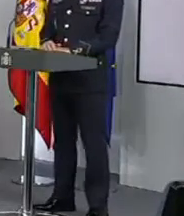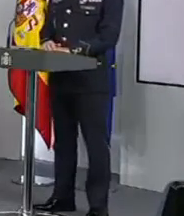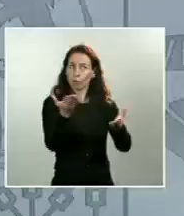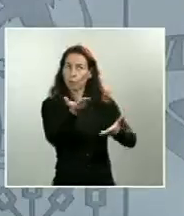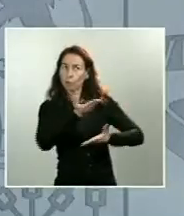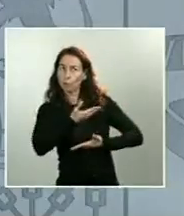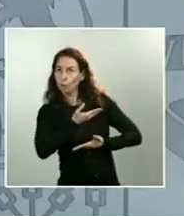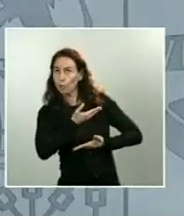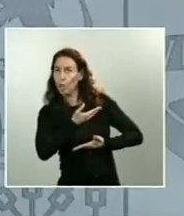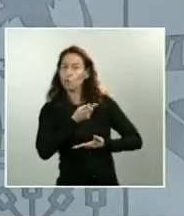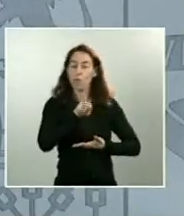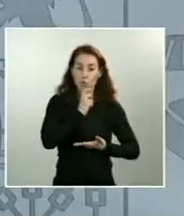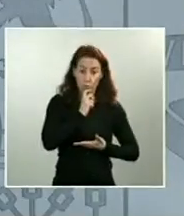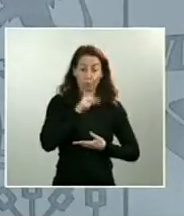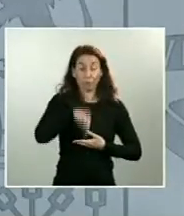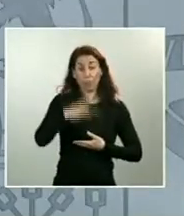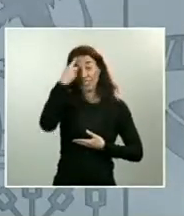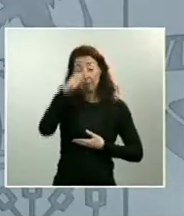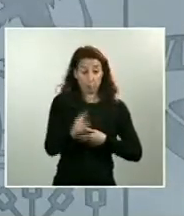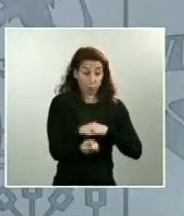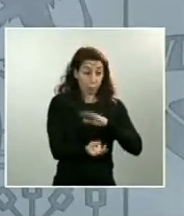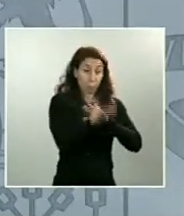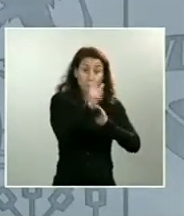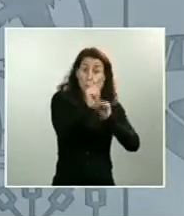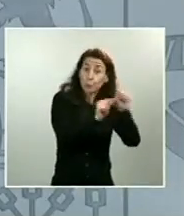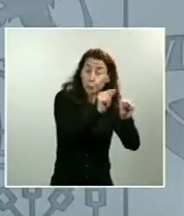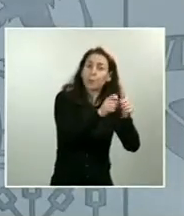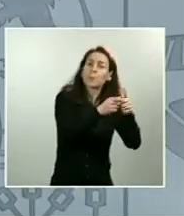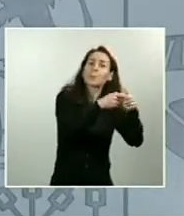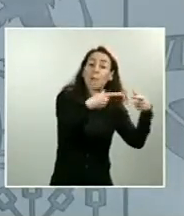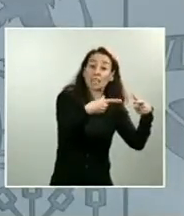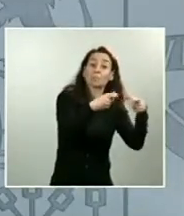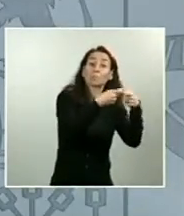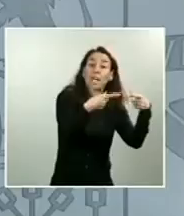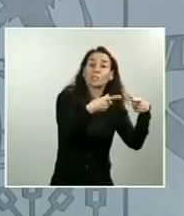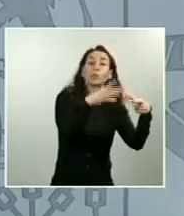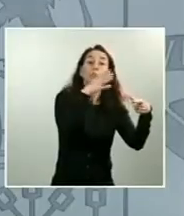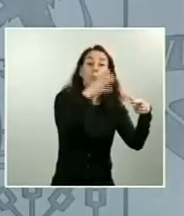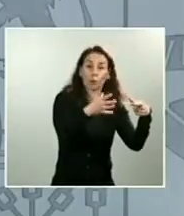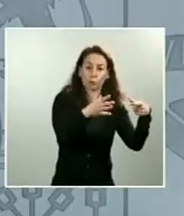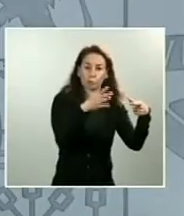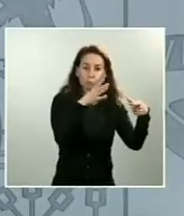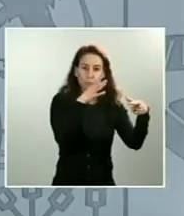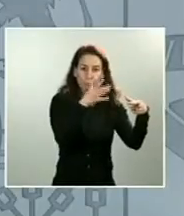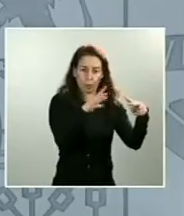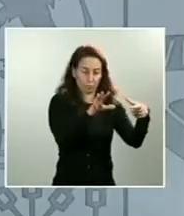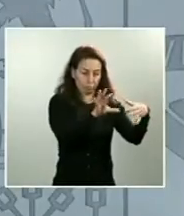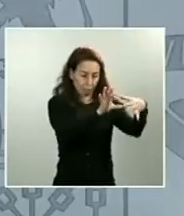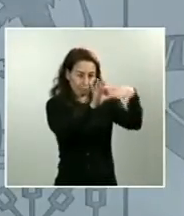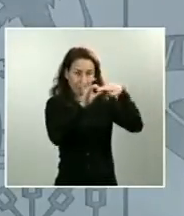més proves. Sabem que aquest increment de casos se debe a que estamos empezando a cumplir una de las condiciones. Somos capaces de detectar més,